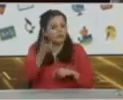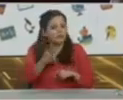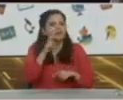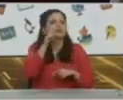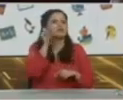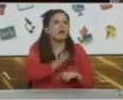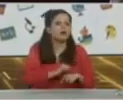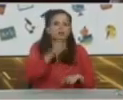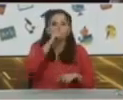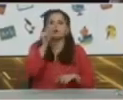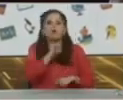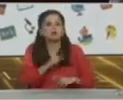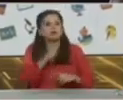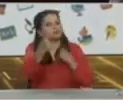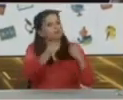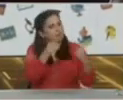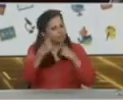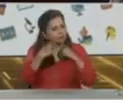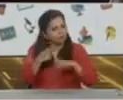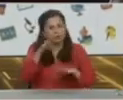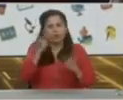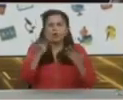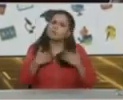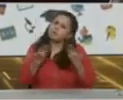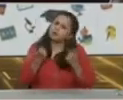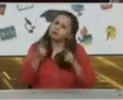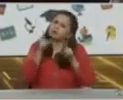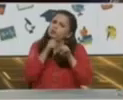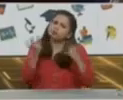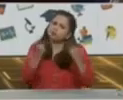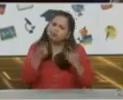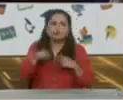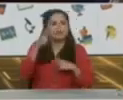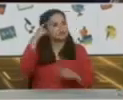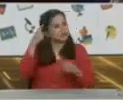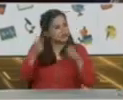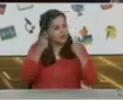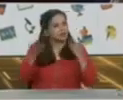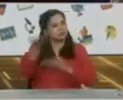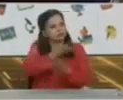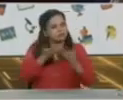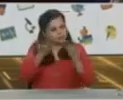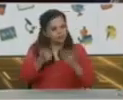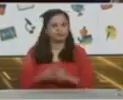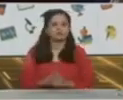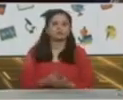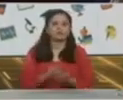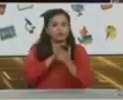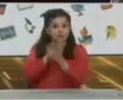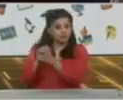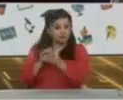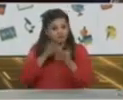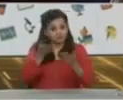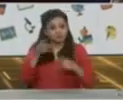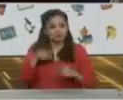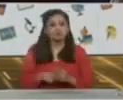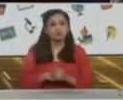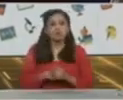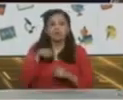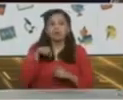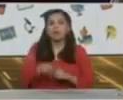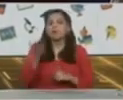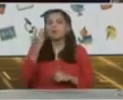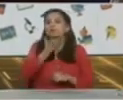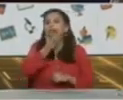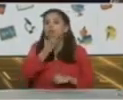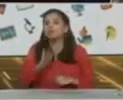दादी से बात करिए। आप क्या कर सकते हैं, इस पर चर्चा करिए। साथियों, गुरुदेव रविंद्रनाथ टैगोर ने